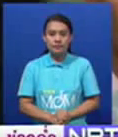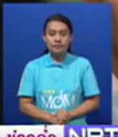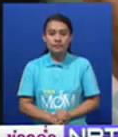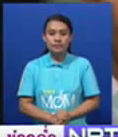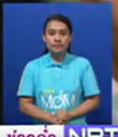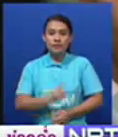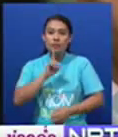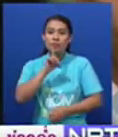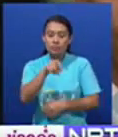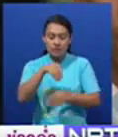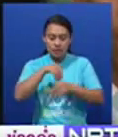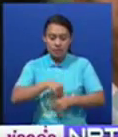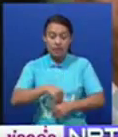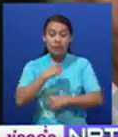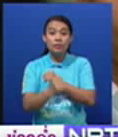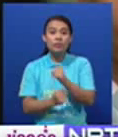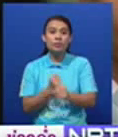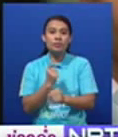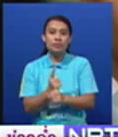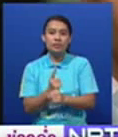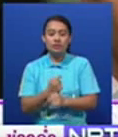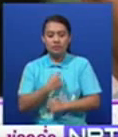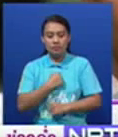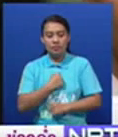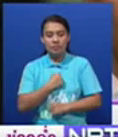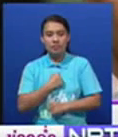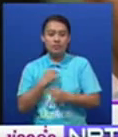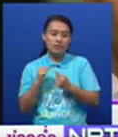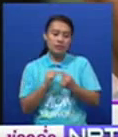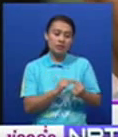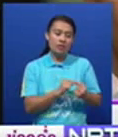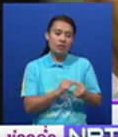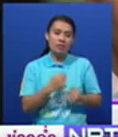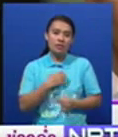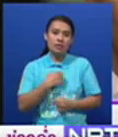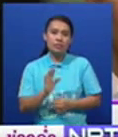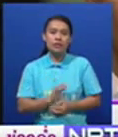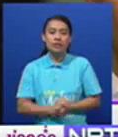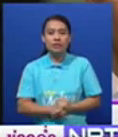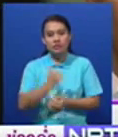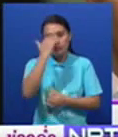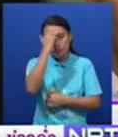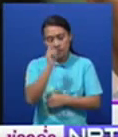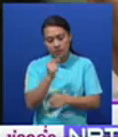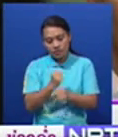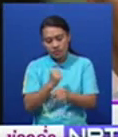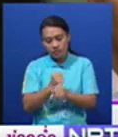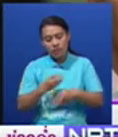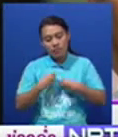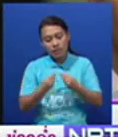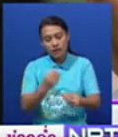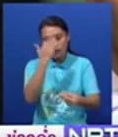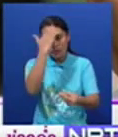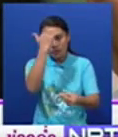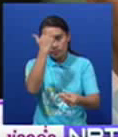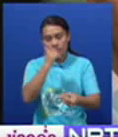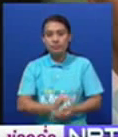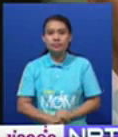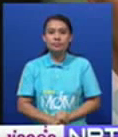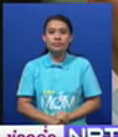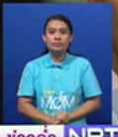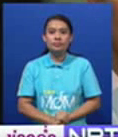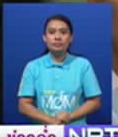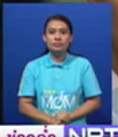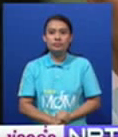ถามแล้วให้ผมอยู่ปีเดียวผมก็ไม่ได้อยากจะอยู่ต่อนะแต่ถามว่าทำไมผมต้องทำทุกอย่างให้กับท่านเลยล่ะมันเหมือนกับ